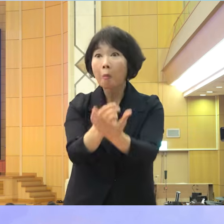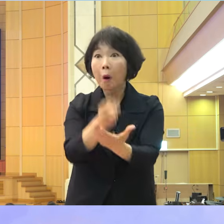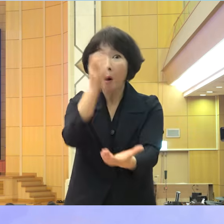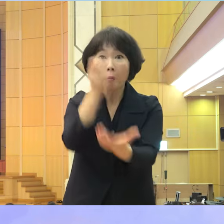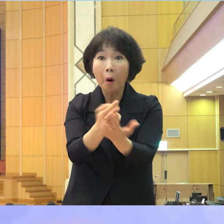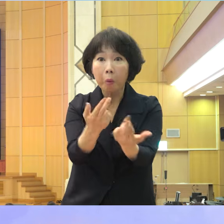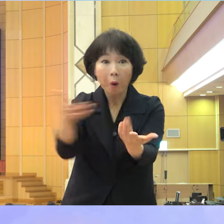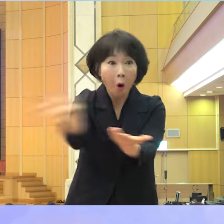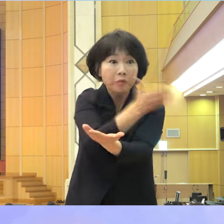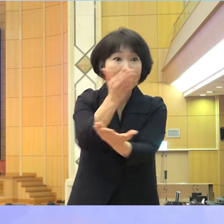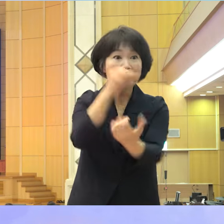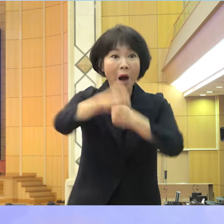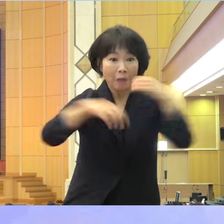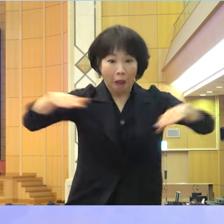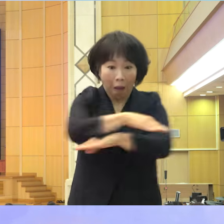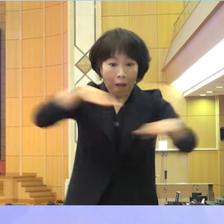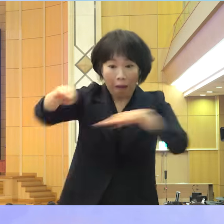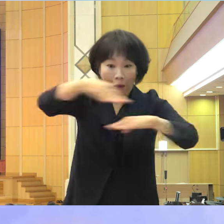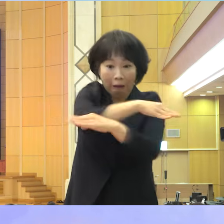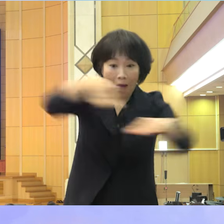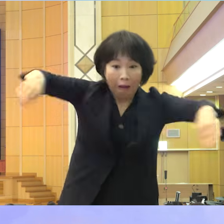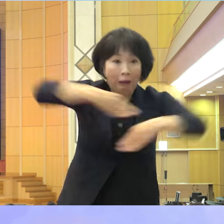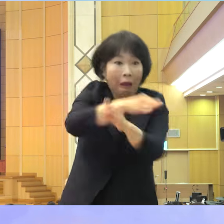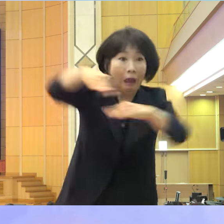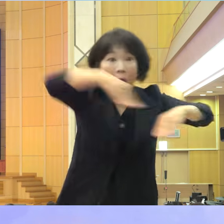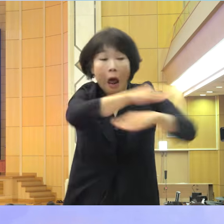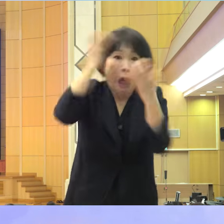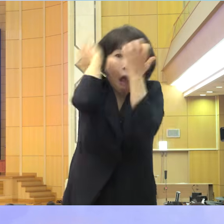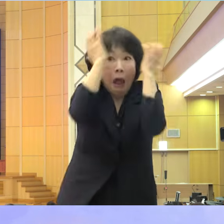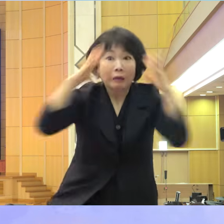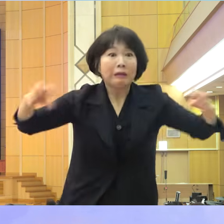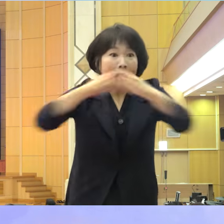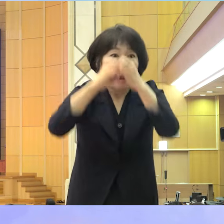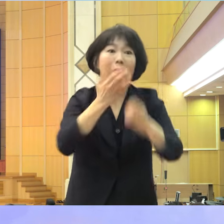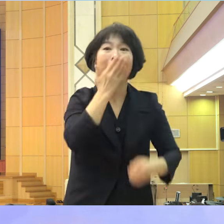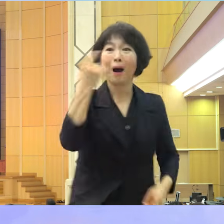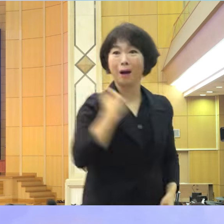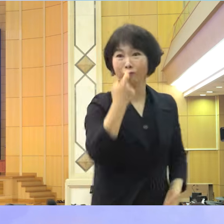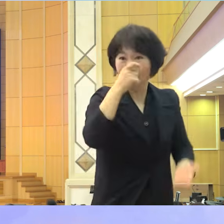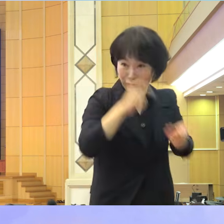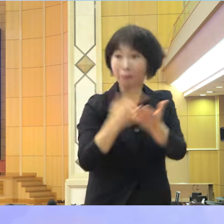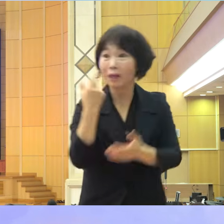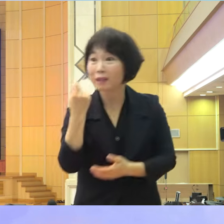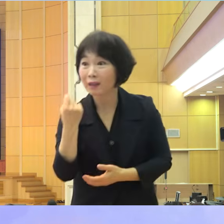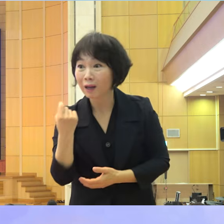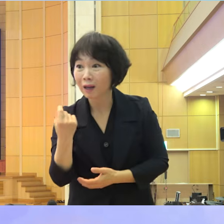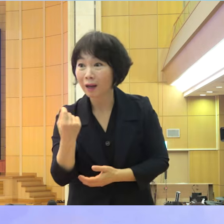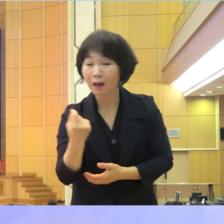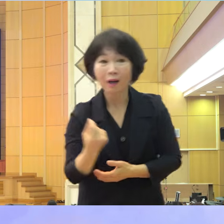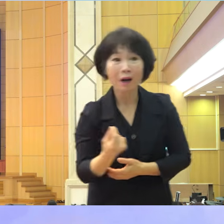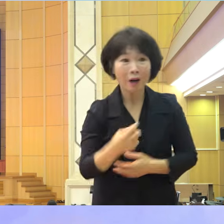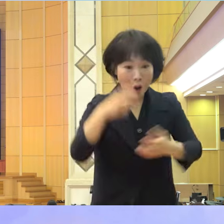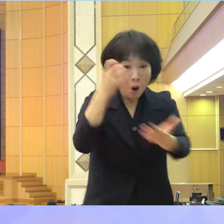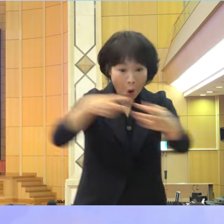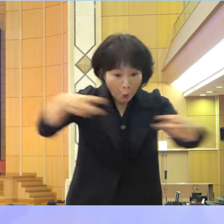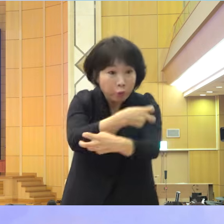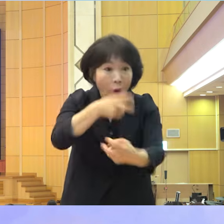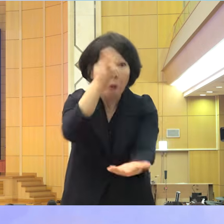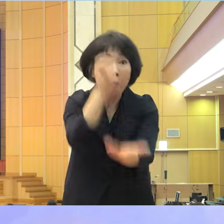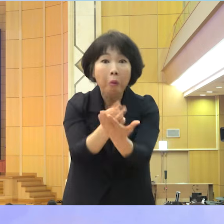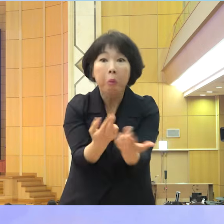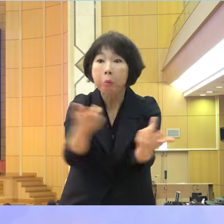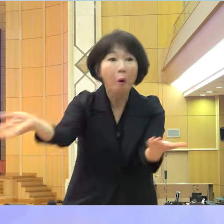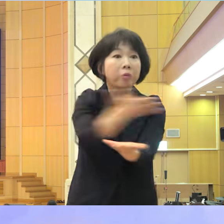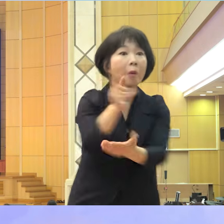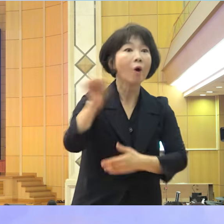우리 방학역 여기 굴다리역에 신호등도 아무것도 없어. 그러니까 거기는 막 사람과 자동차와 그냥